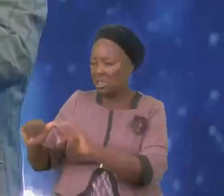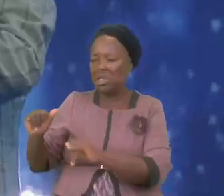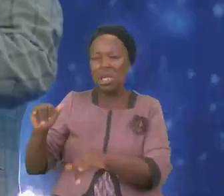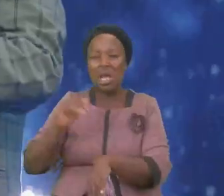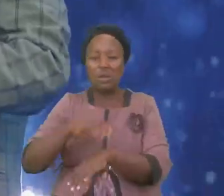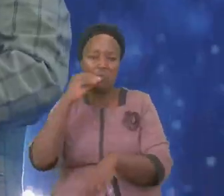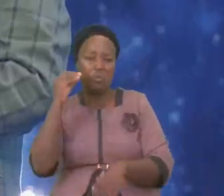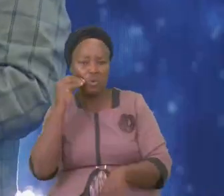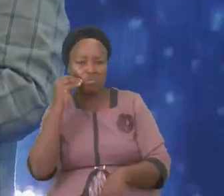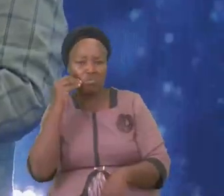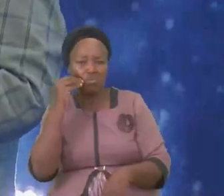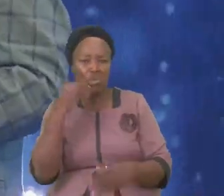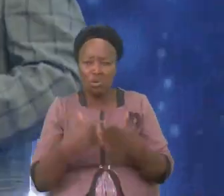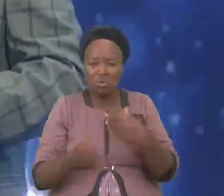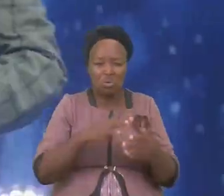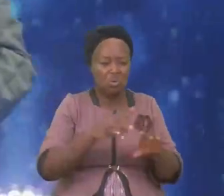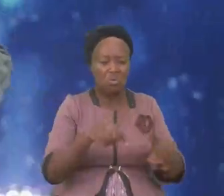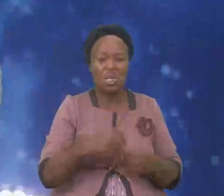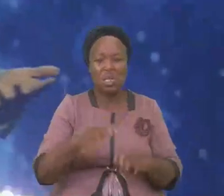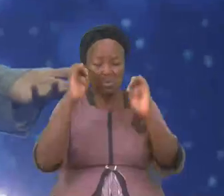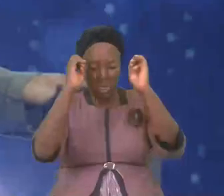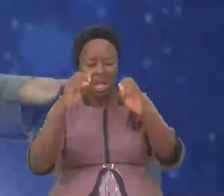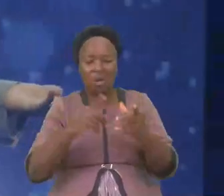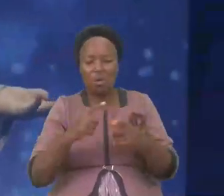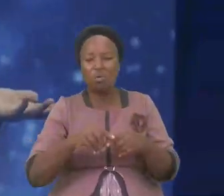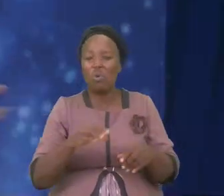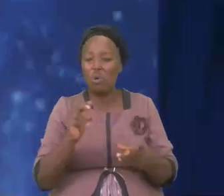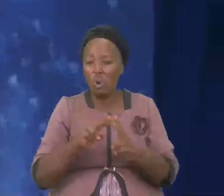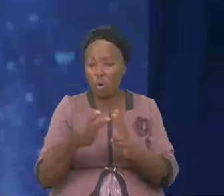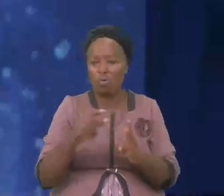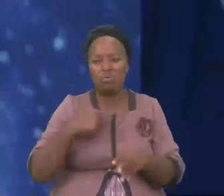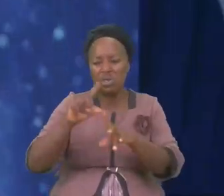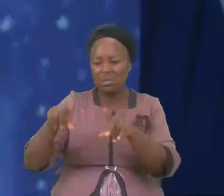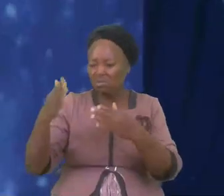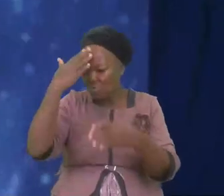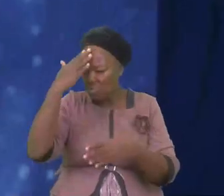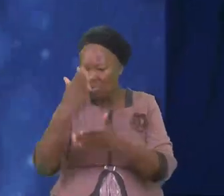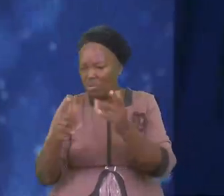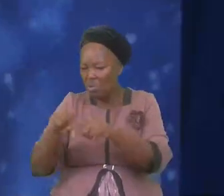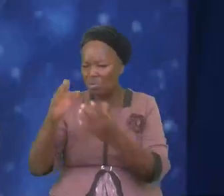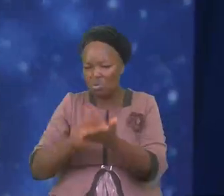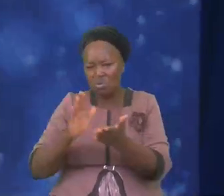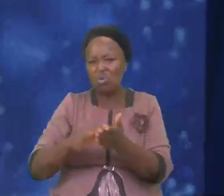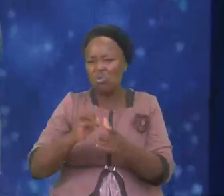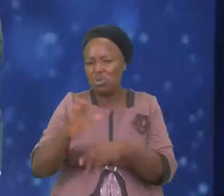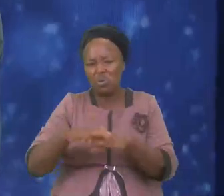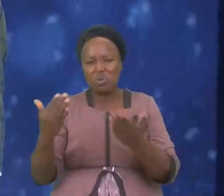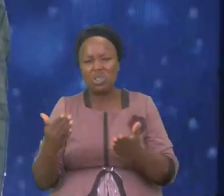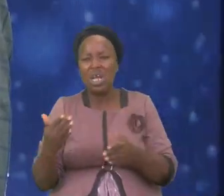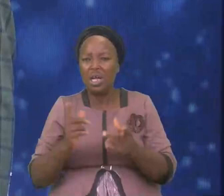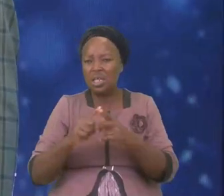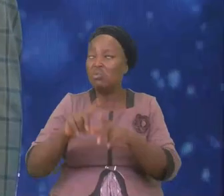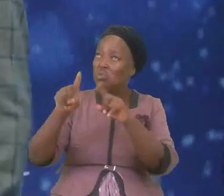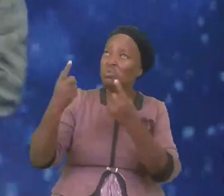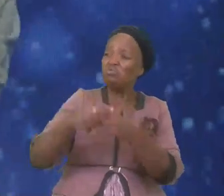l'église. Même si nous sommes lettrés, ou bien nous ne sommes pas tellement lettrés. Même si nous avons beaucoup voyagé, ou bien nous ne sommes